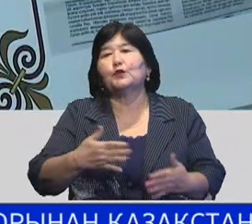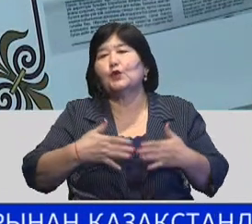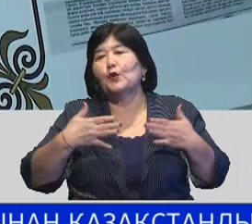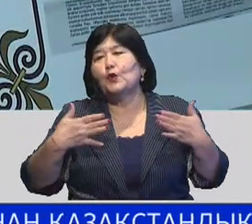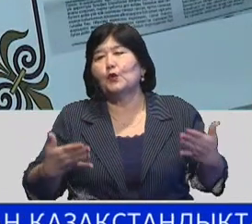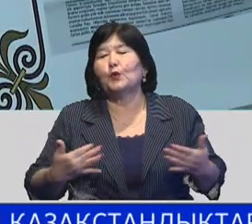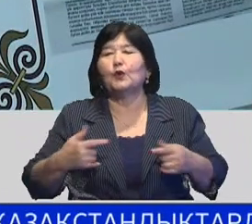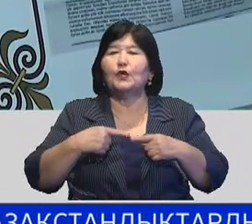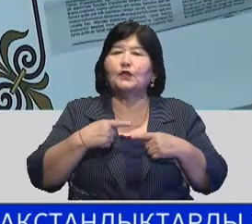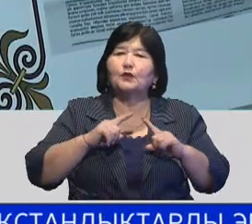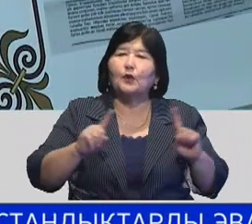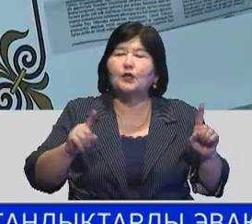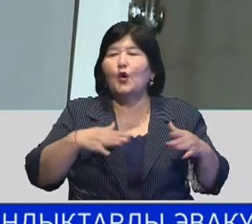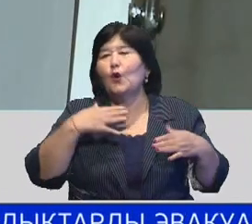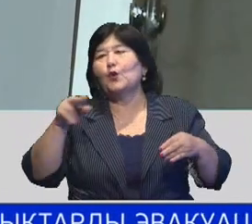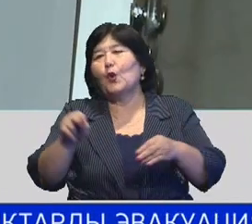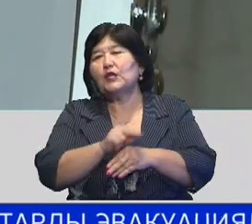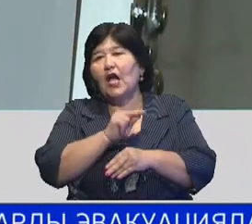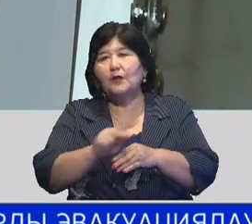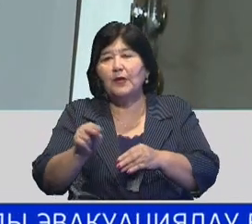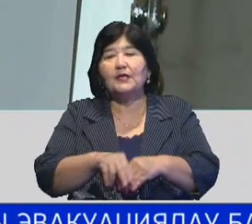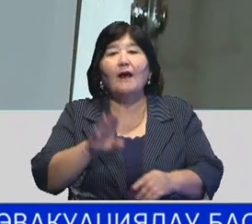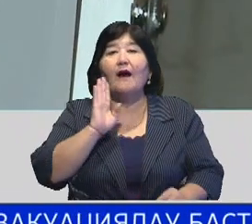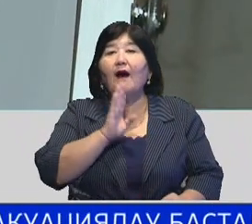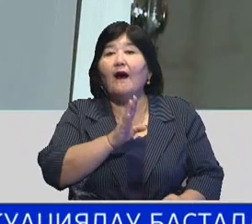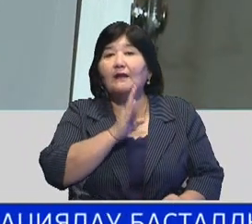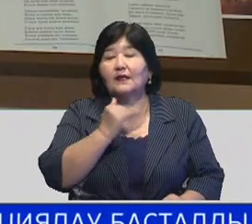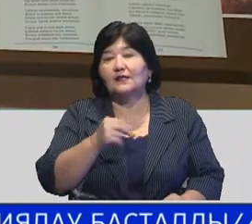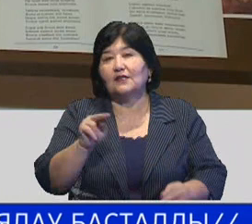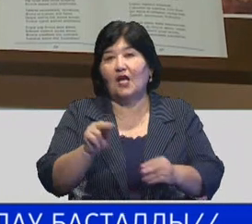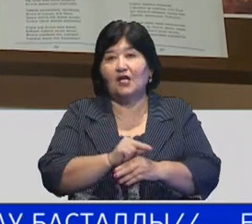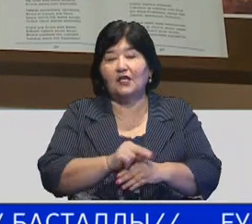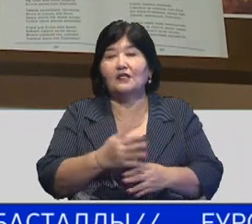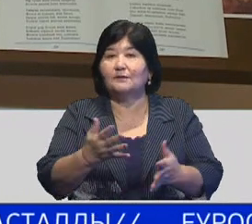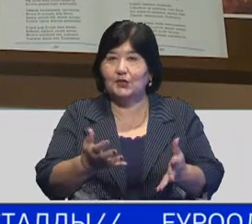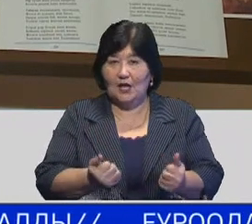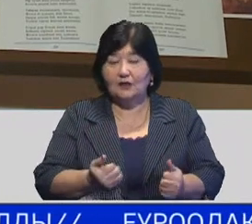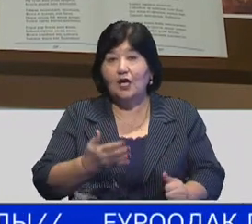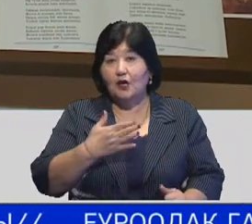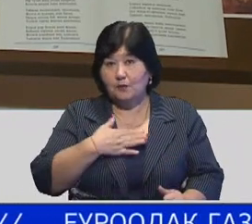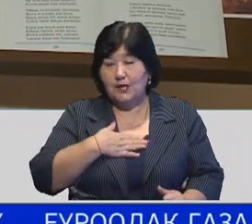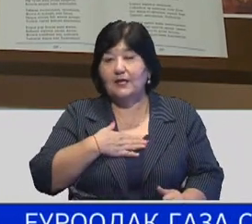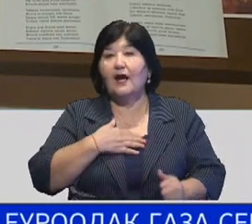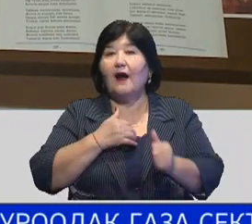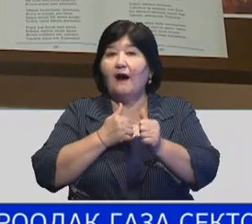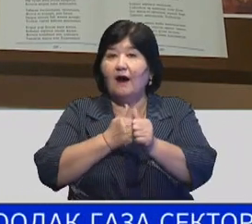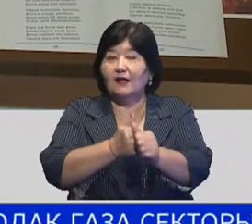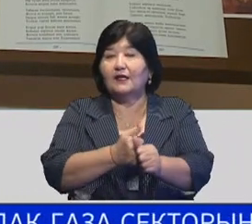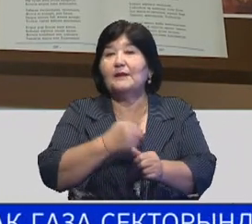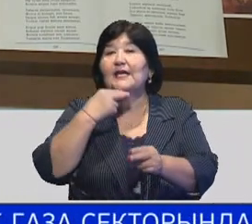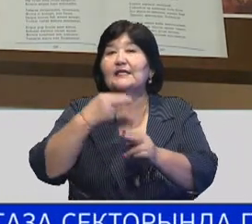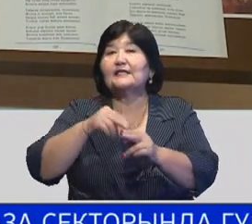жолдар, үлкен тәлім тәрбие, аналық жағынан да тәлім тәрбие алдық. Менің артымнан ерген